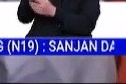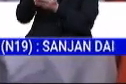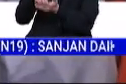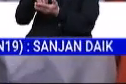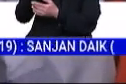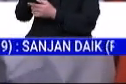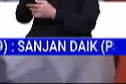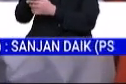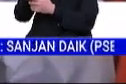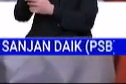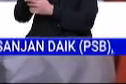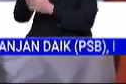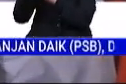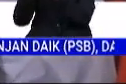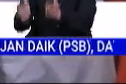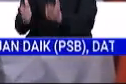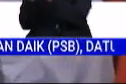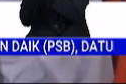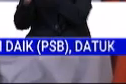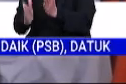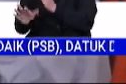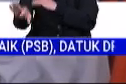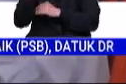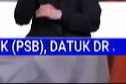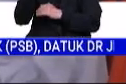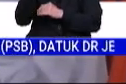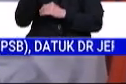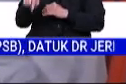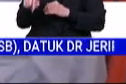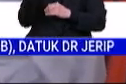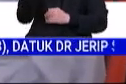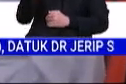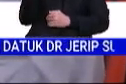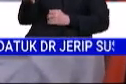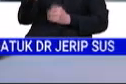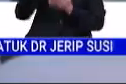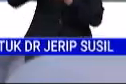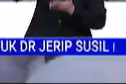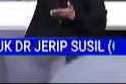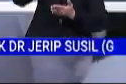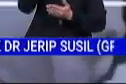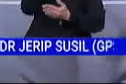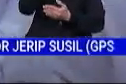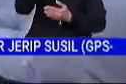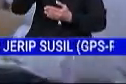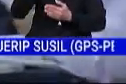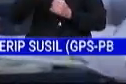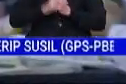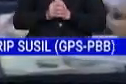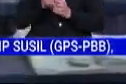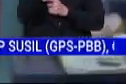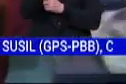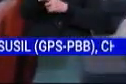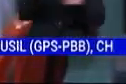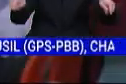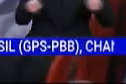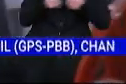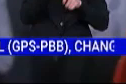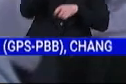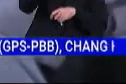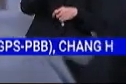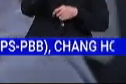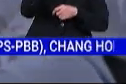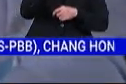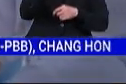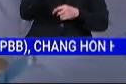131231 mode dzuhur dikesan gagal menguasai kemahiran 3 MP3 lokasi Perintis program ialah